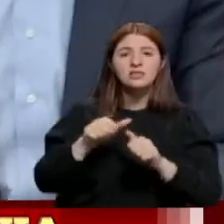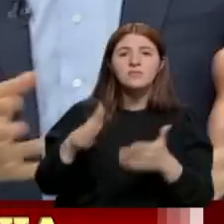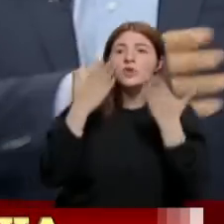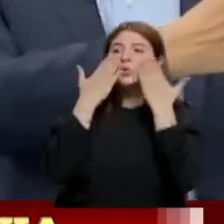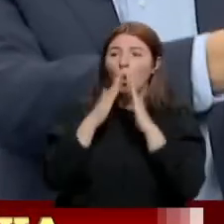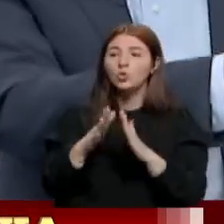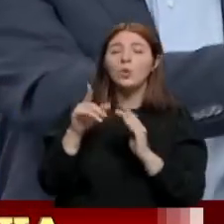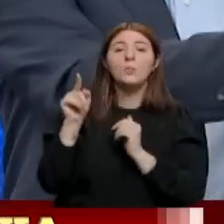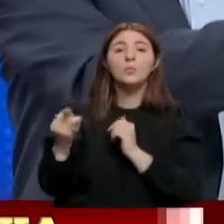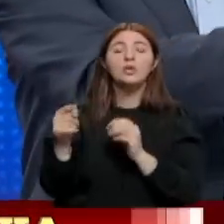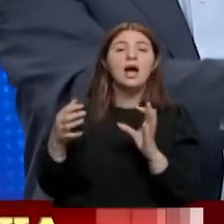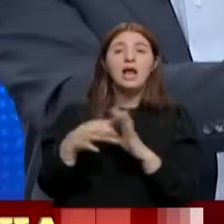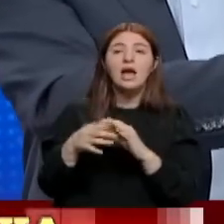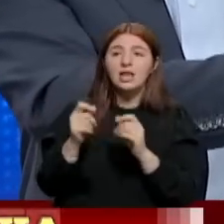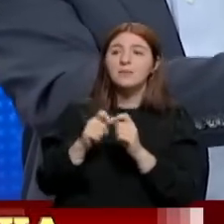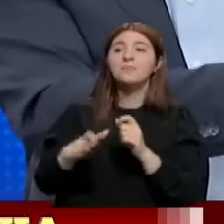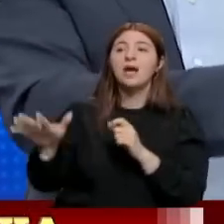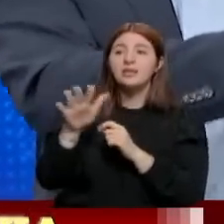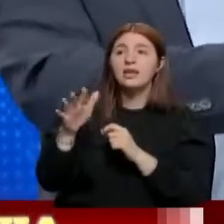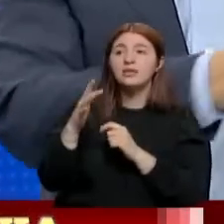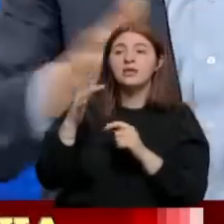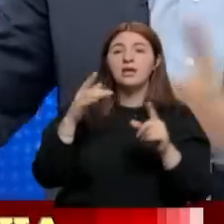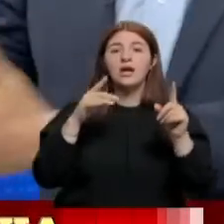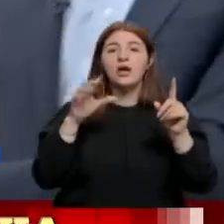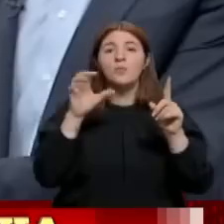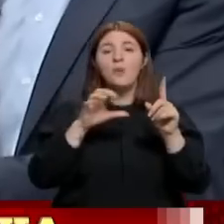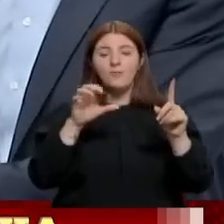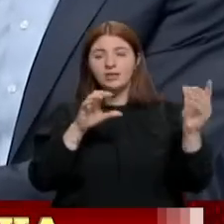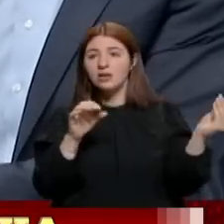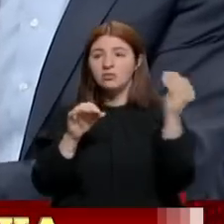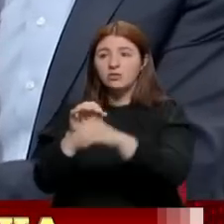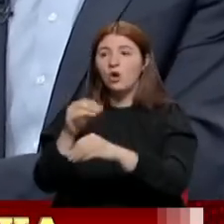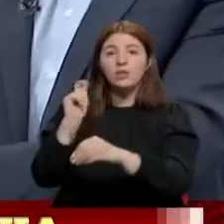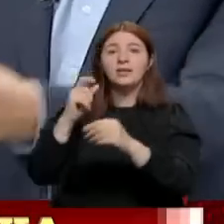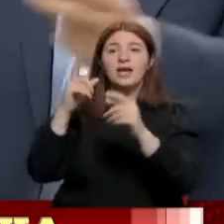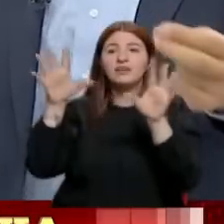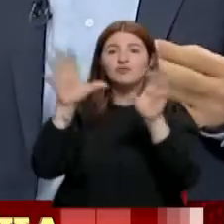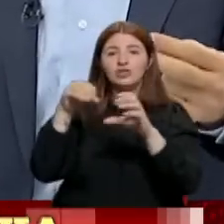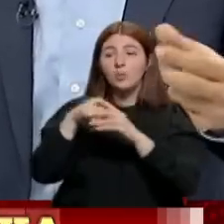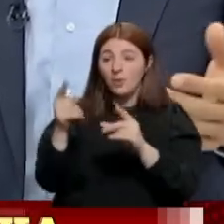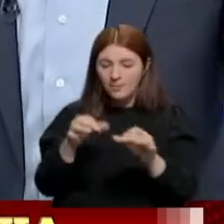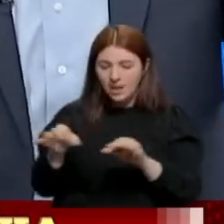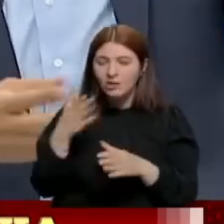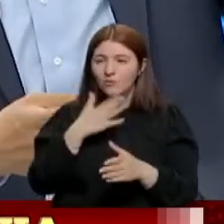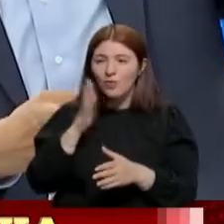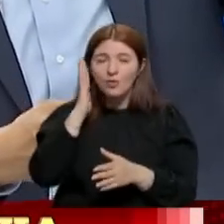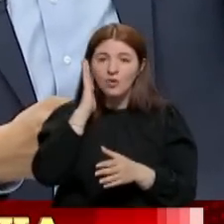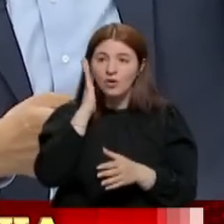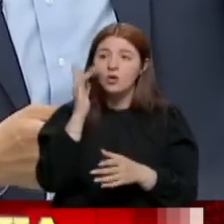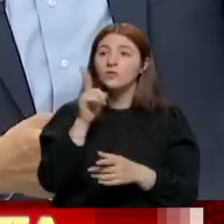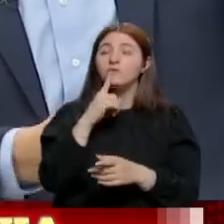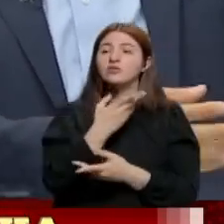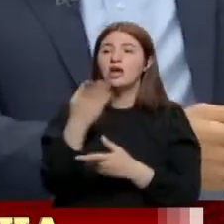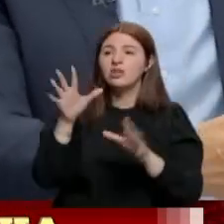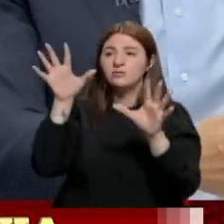yoktu ve bununla ilgili batıdan seyyar baz istasyonları bölgeye gönderebilirlerdi. Düşünün böyle bir afet planı yok. Yüzlerce seyyar